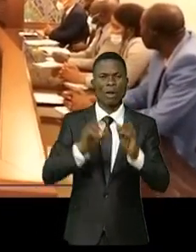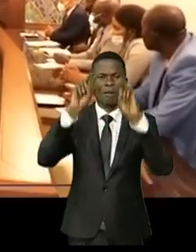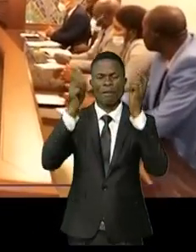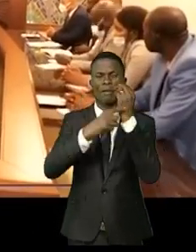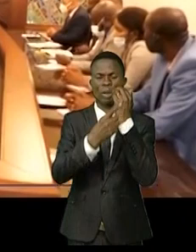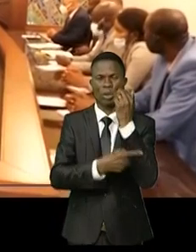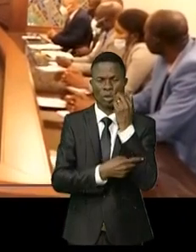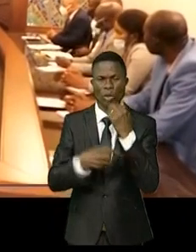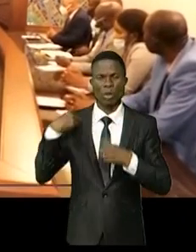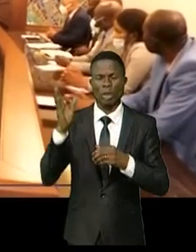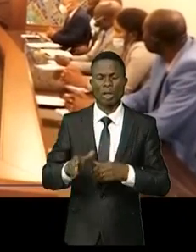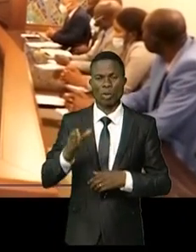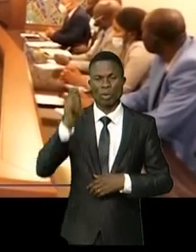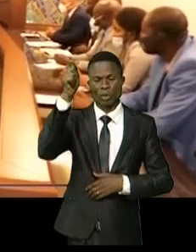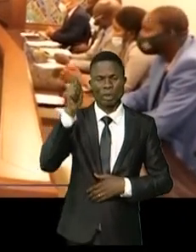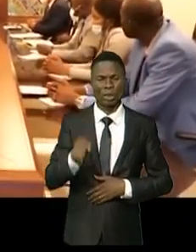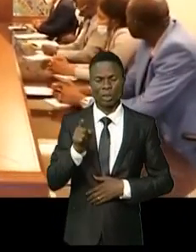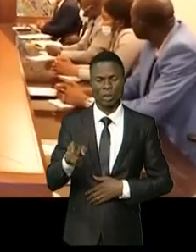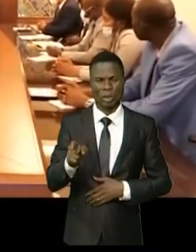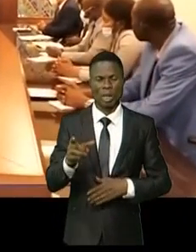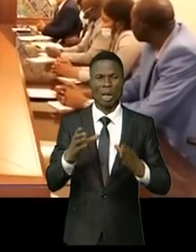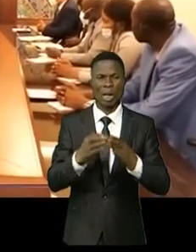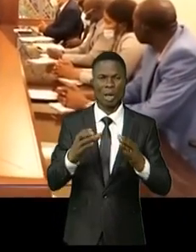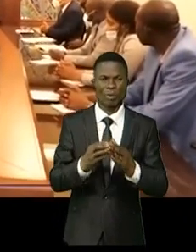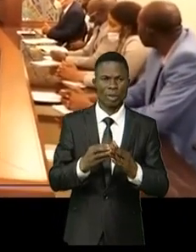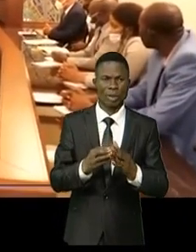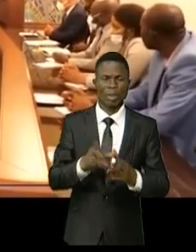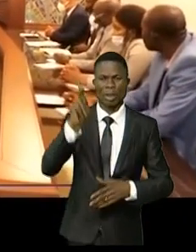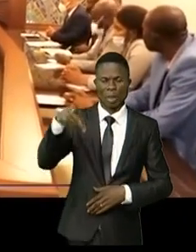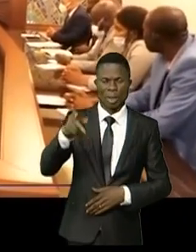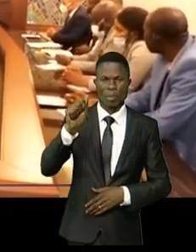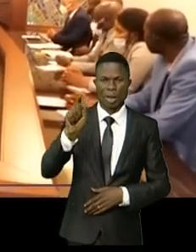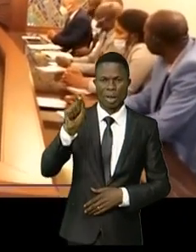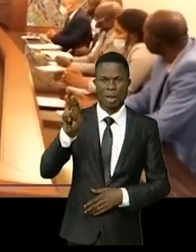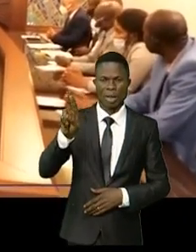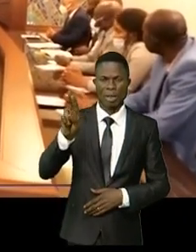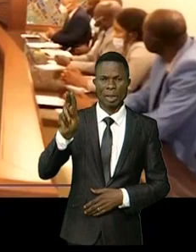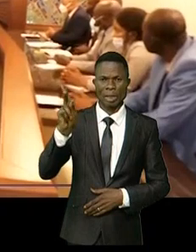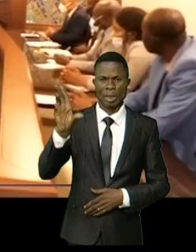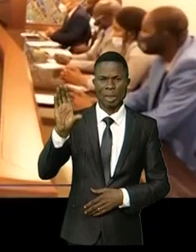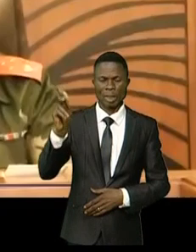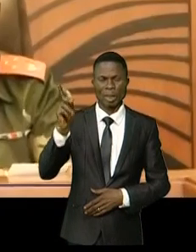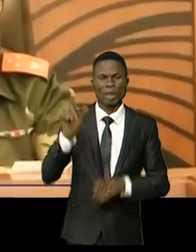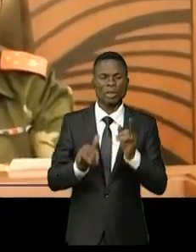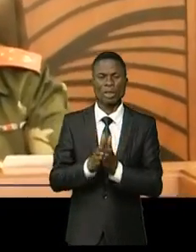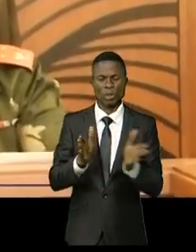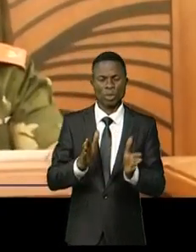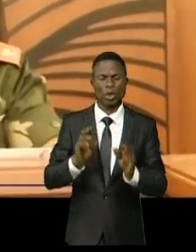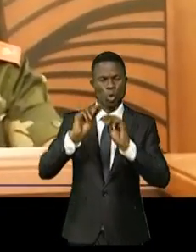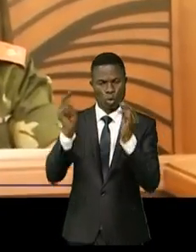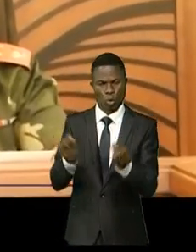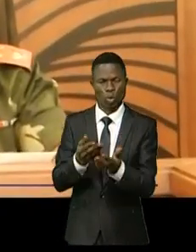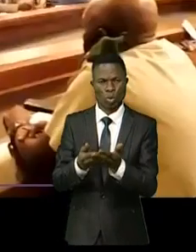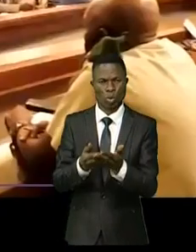gouverneur du Nord Kivu, le lieutenant-général Constant Ndima et Patrick Kombe Katamboué Y, secrétaire permanent de cette commission au